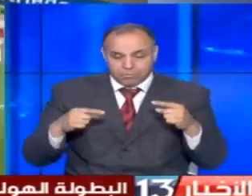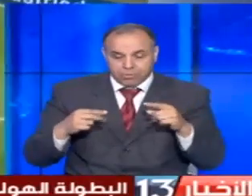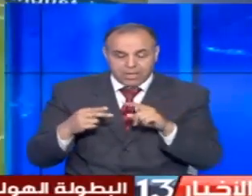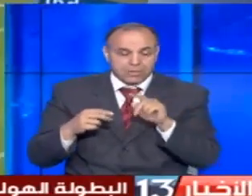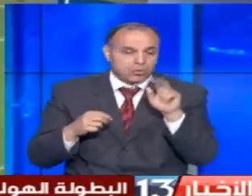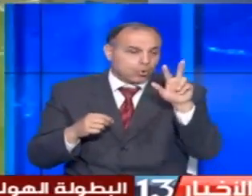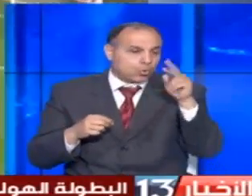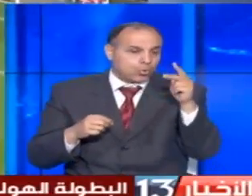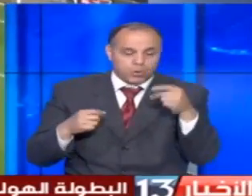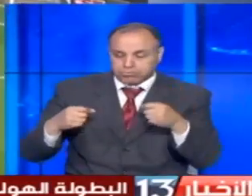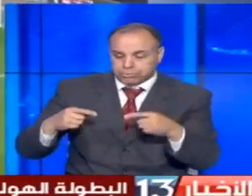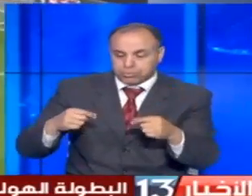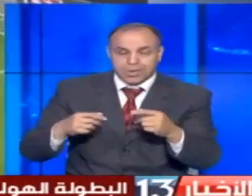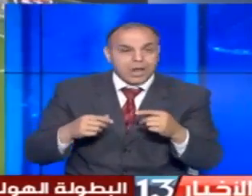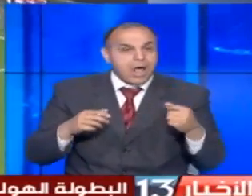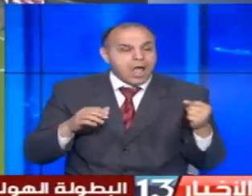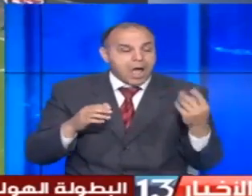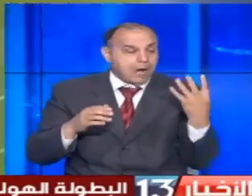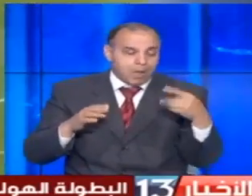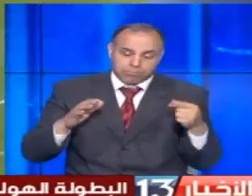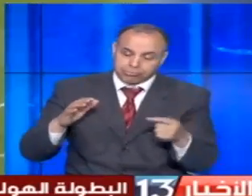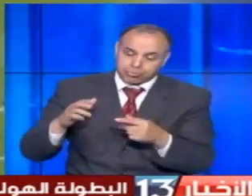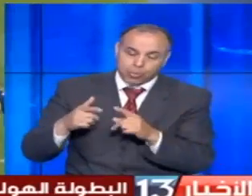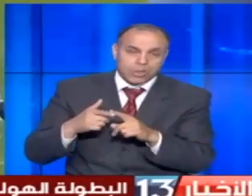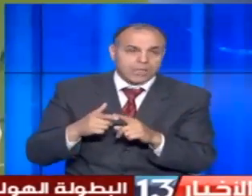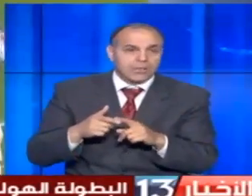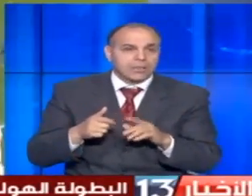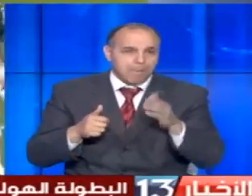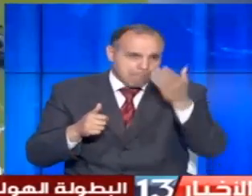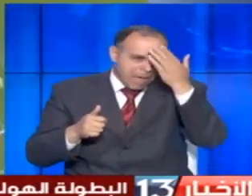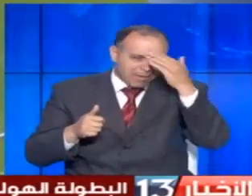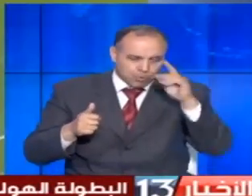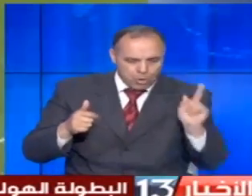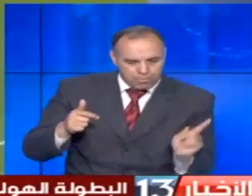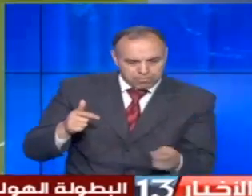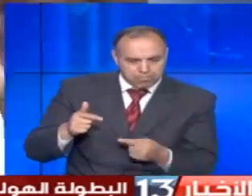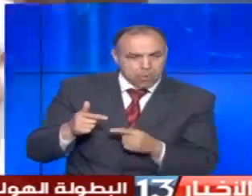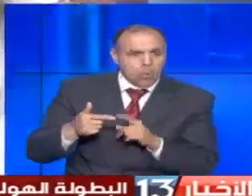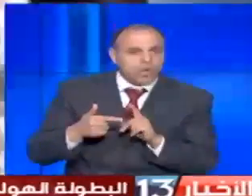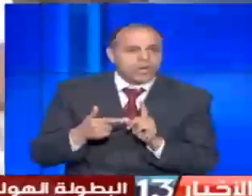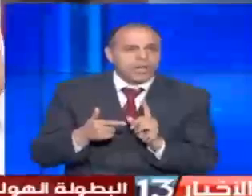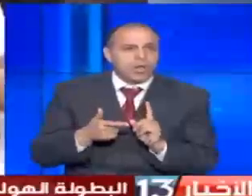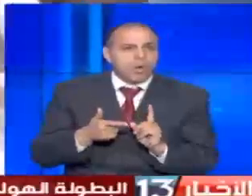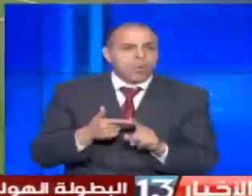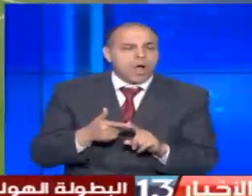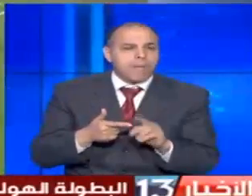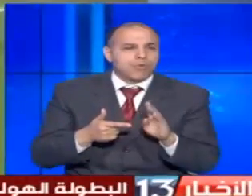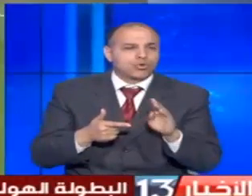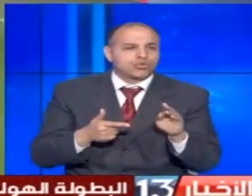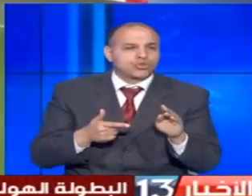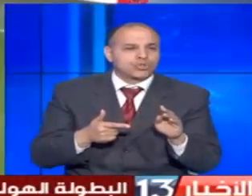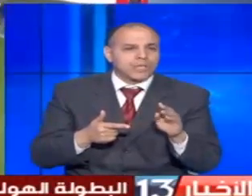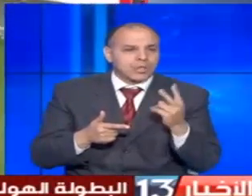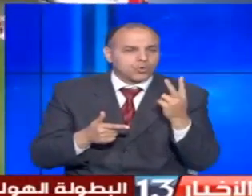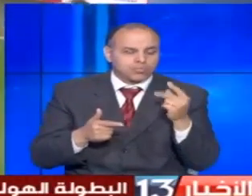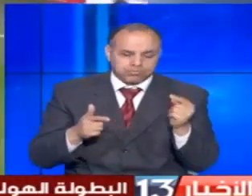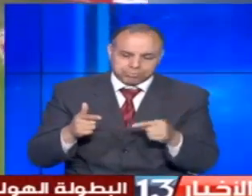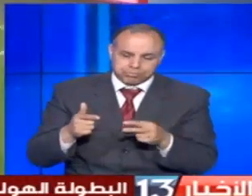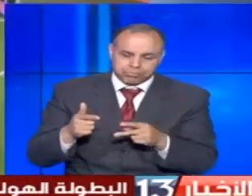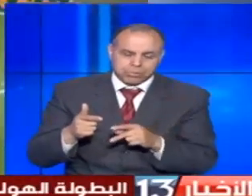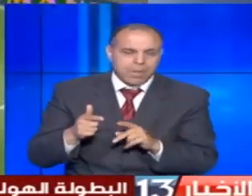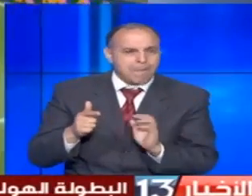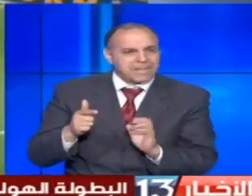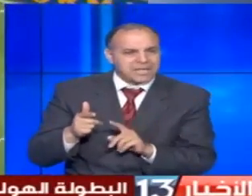الان بفضل الاهداف الاربعه لكل من المغربي صعد حكيم زياش ودوش ناديتش في مناسبتين من علامه